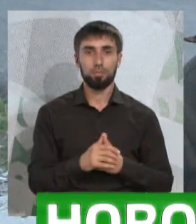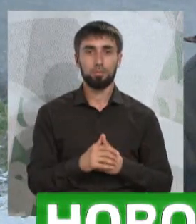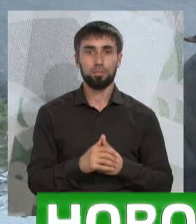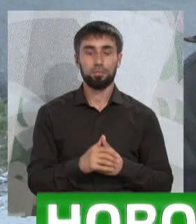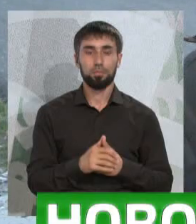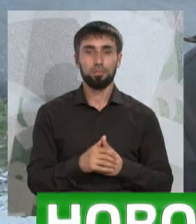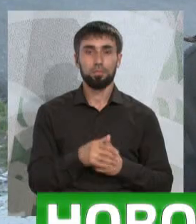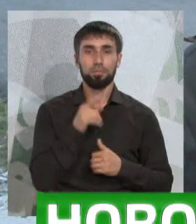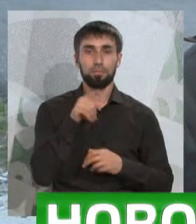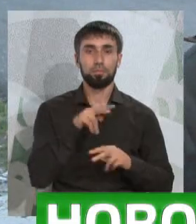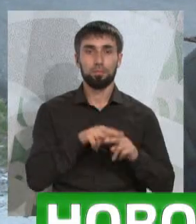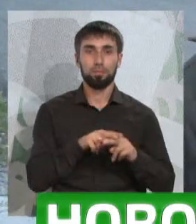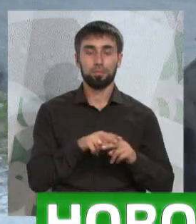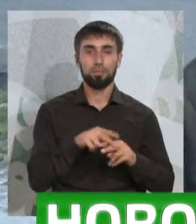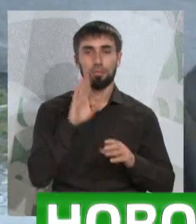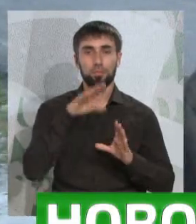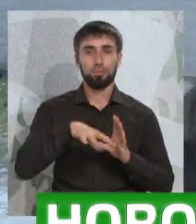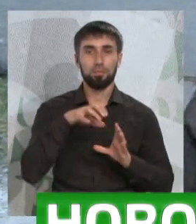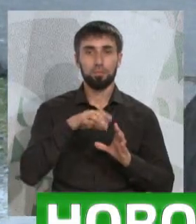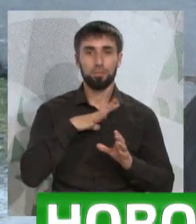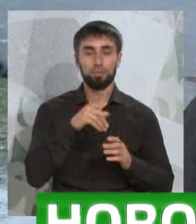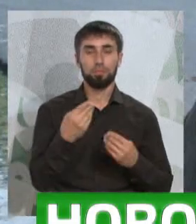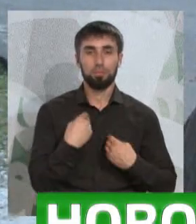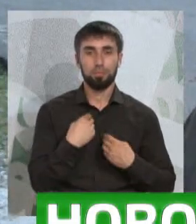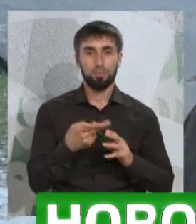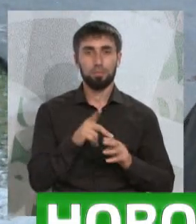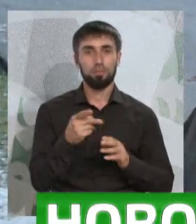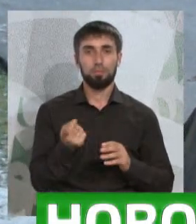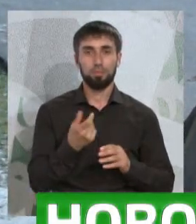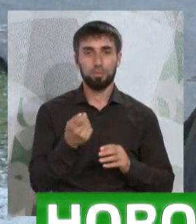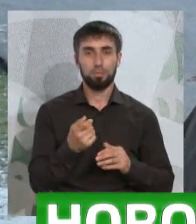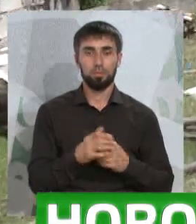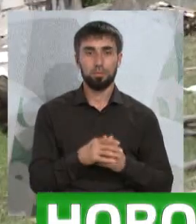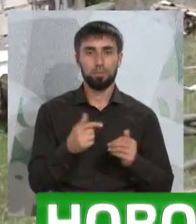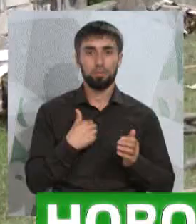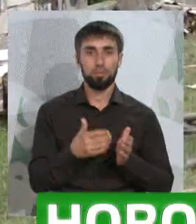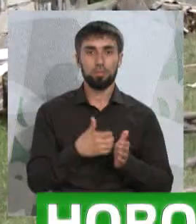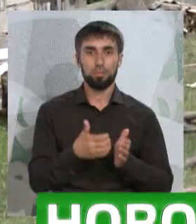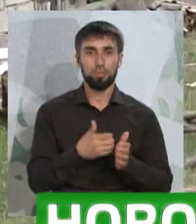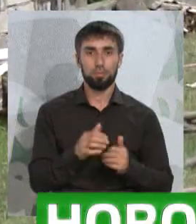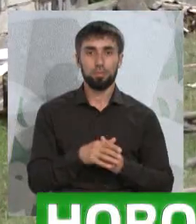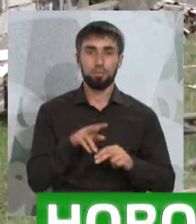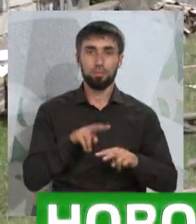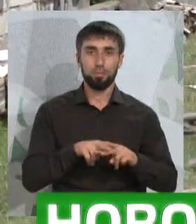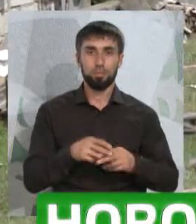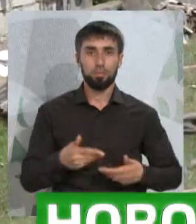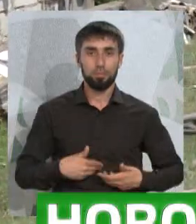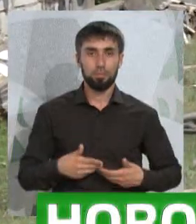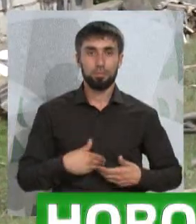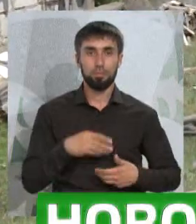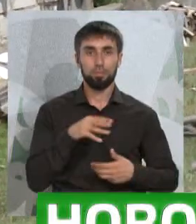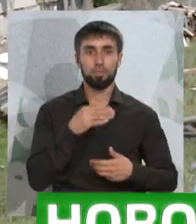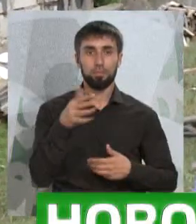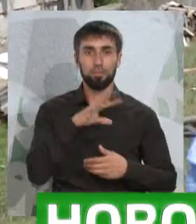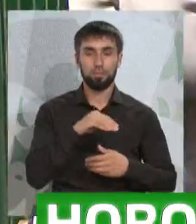там закачали, вот они нам дают. Это мало, нам не хватает. Местные жители и представители